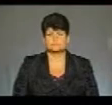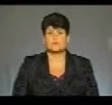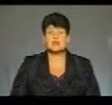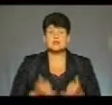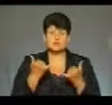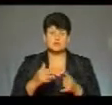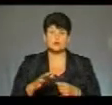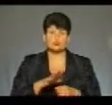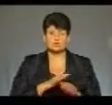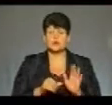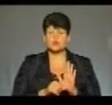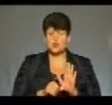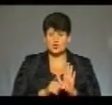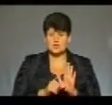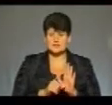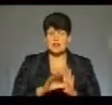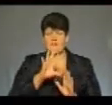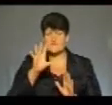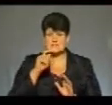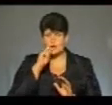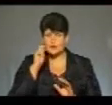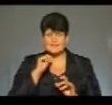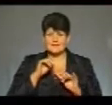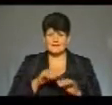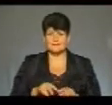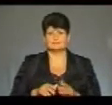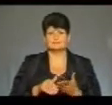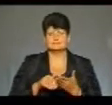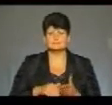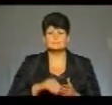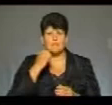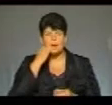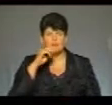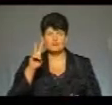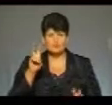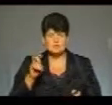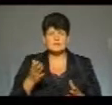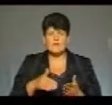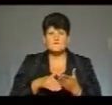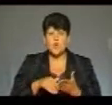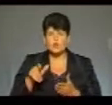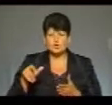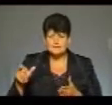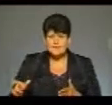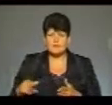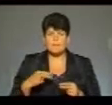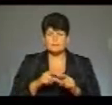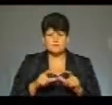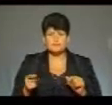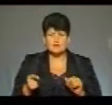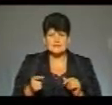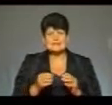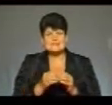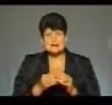Сьогодні відбулася 6-та всеукраїнська акція «Let's help бабуся», під час якої волонтери в одному із супермаркетів Тернополя з 10